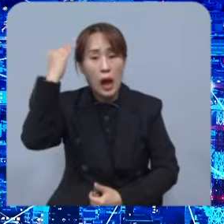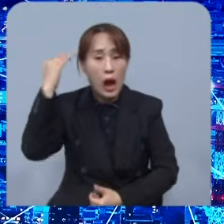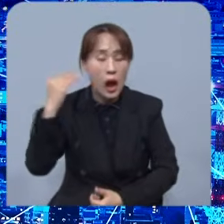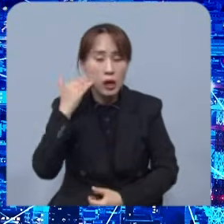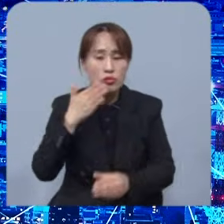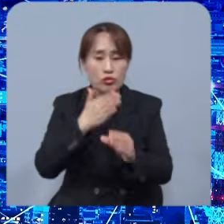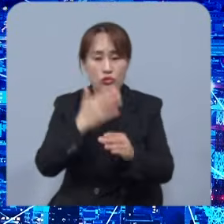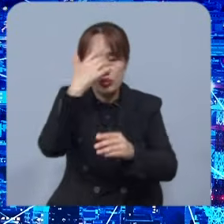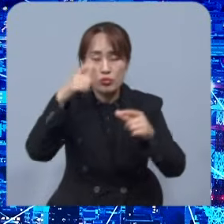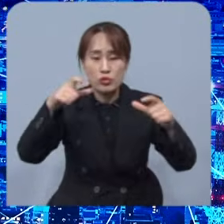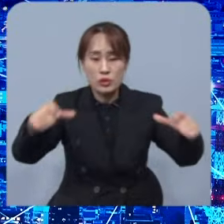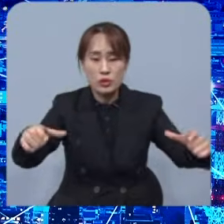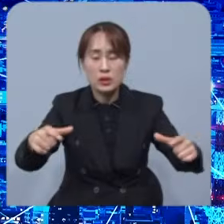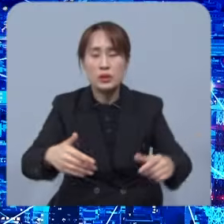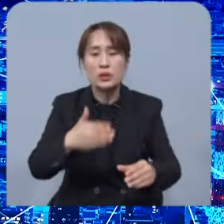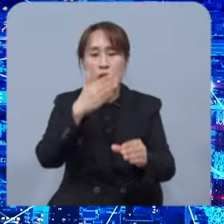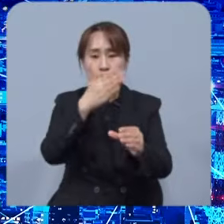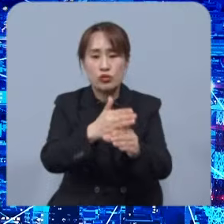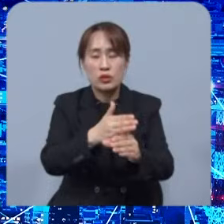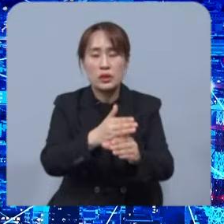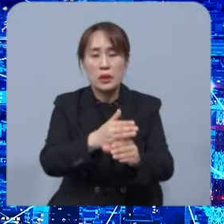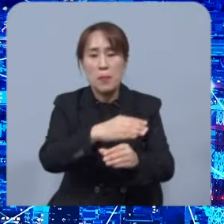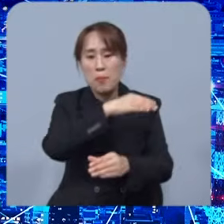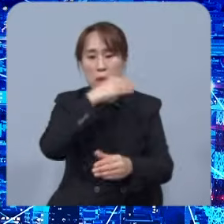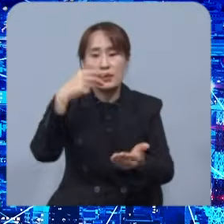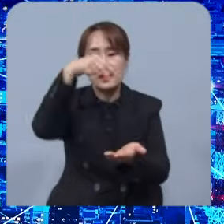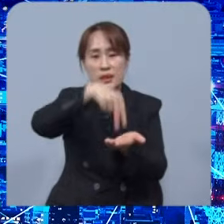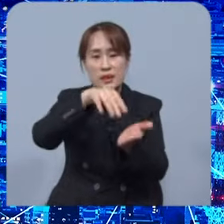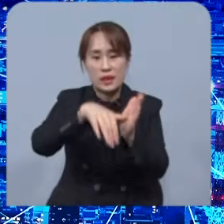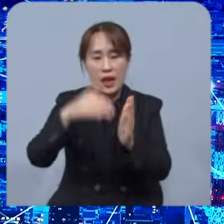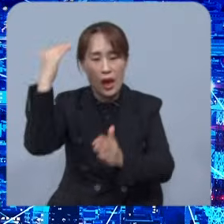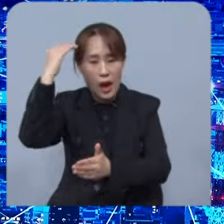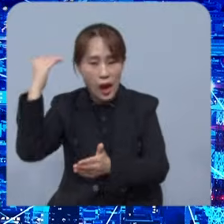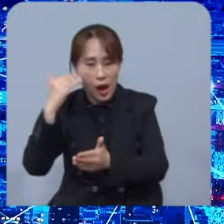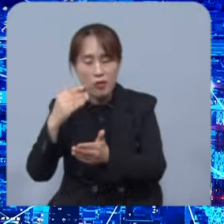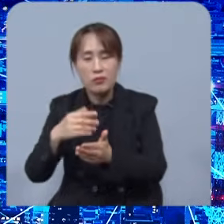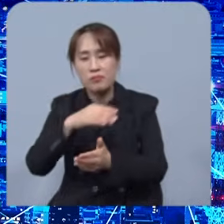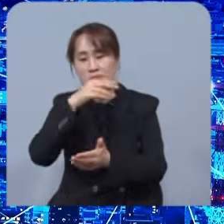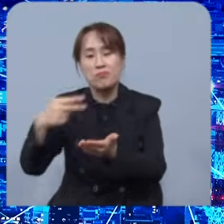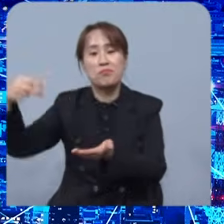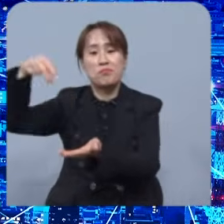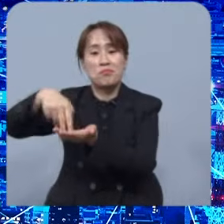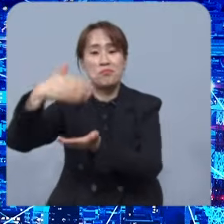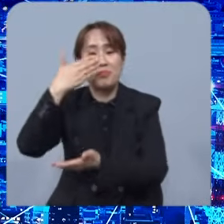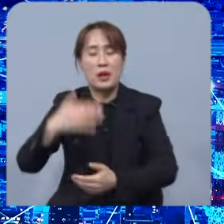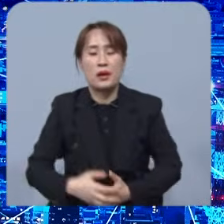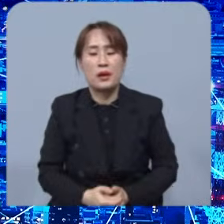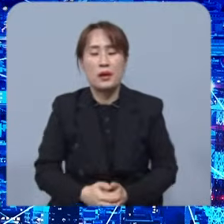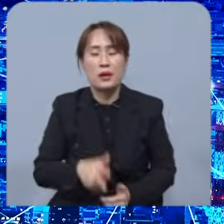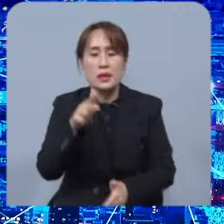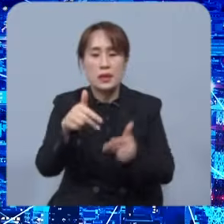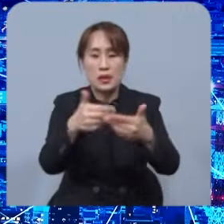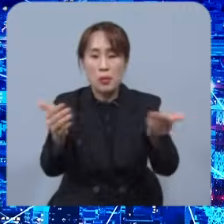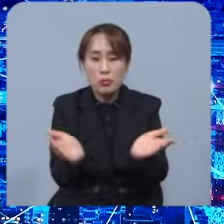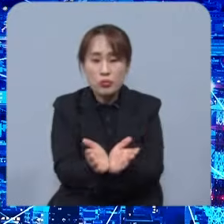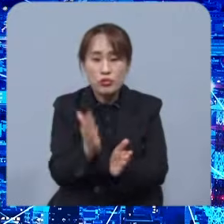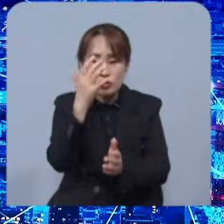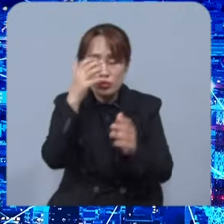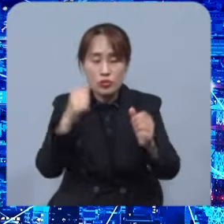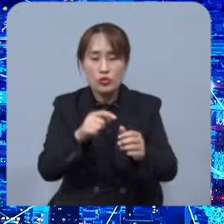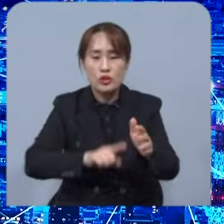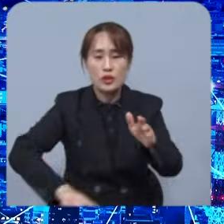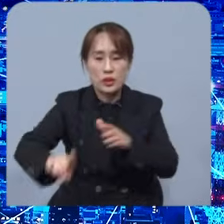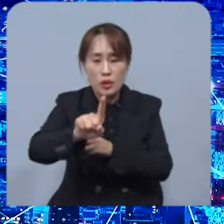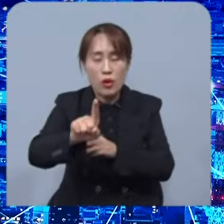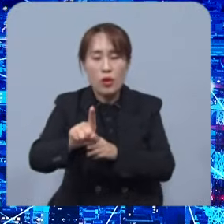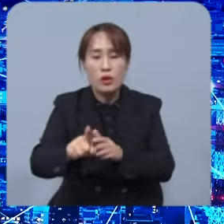대한민국의 중심 충북, 중심이 바로 서야 대한민국이 튼튼하게 설 수 있습니다. 산업부는 충북의 첨단